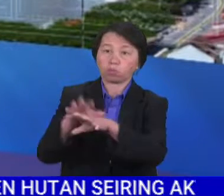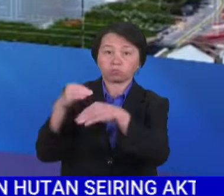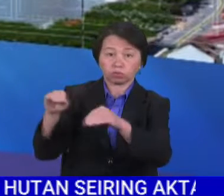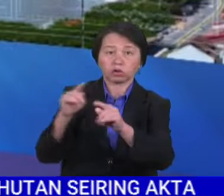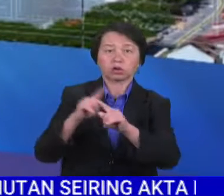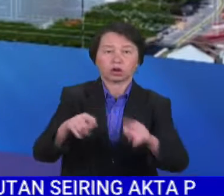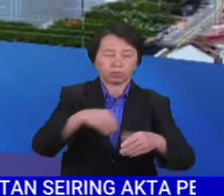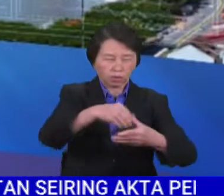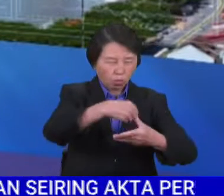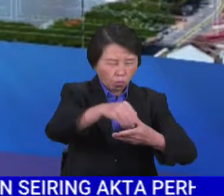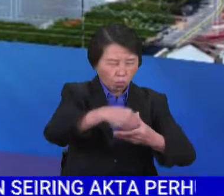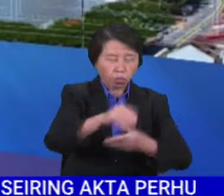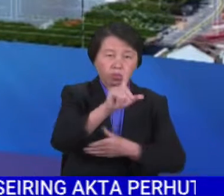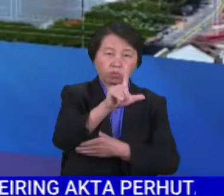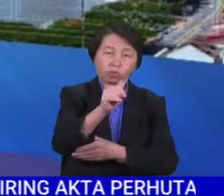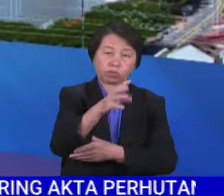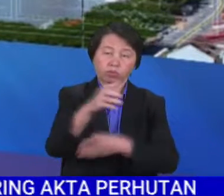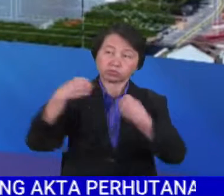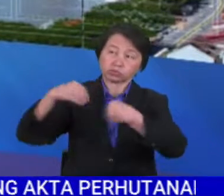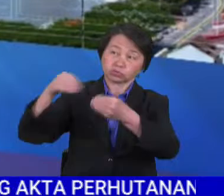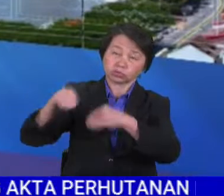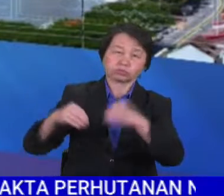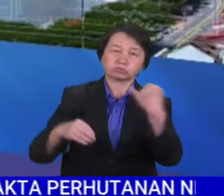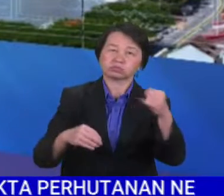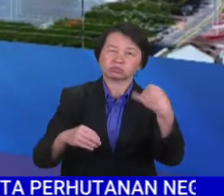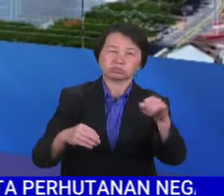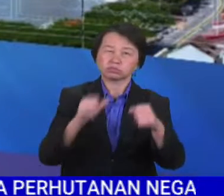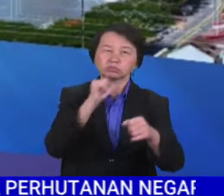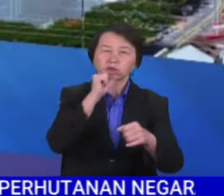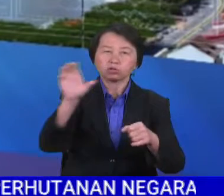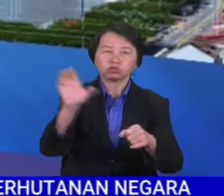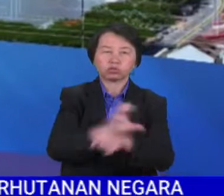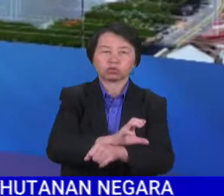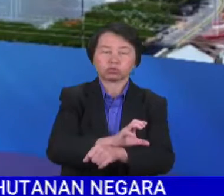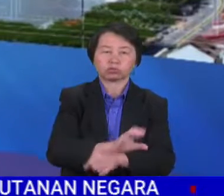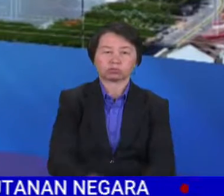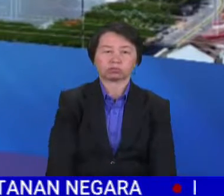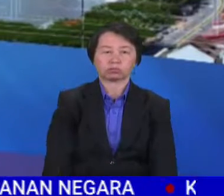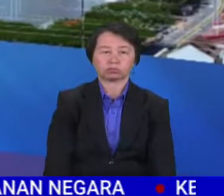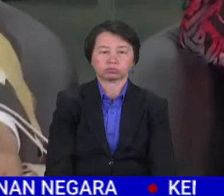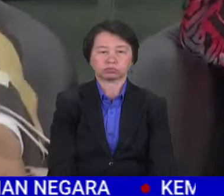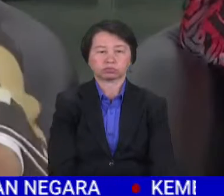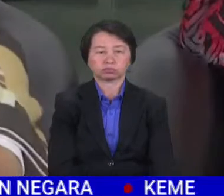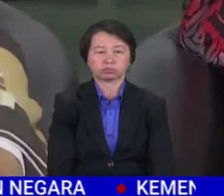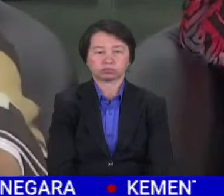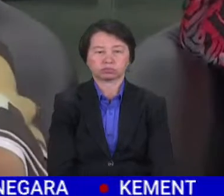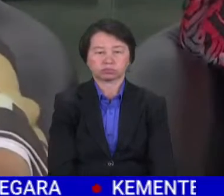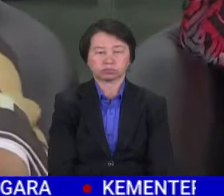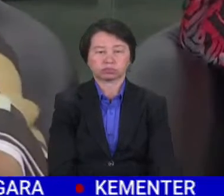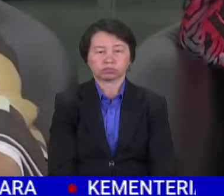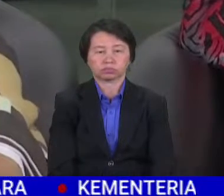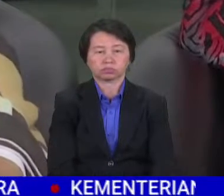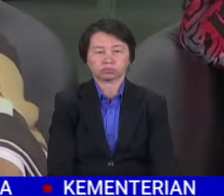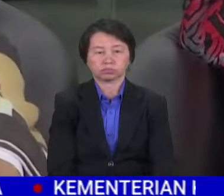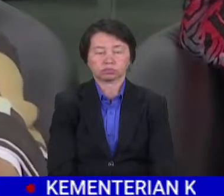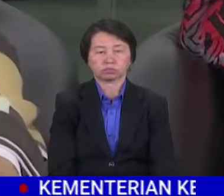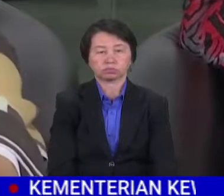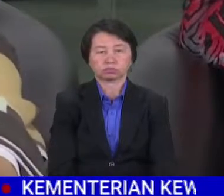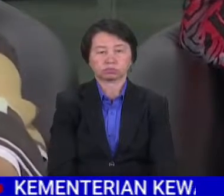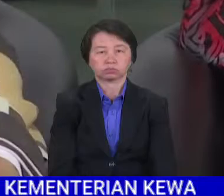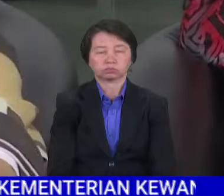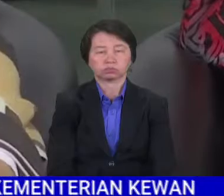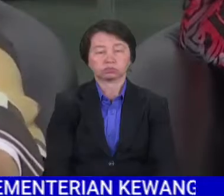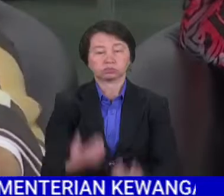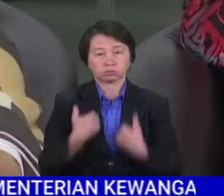namun pengeluaran lada untuk pasaran tersebut masih tidak mencukupi Hai katanya